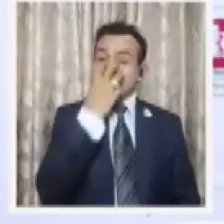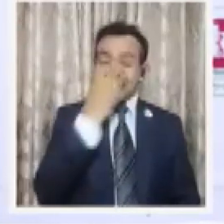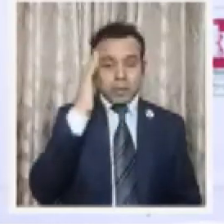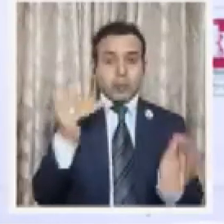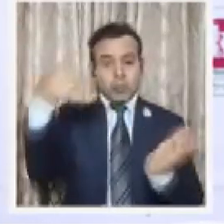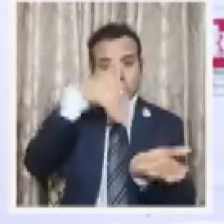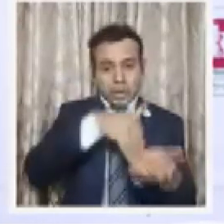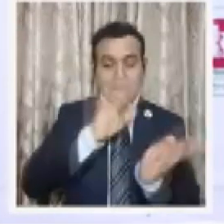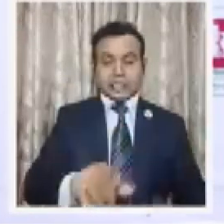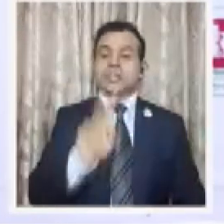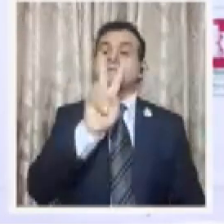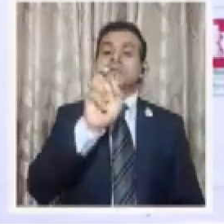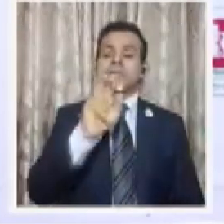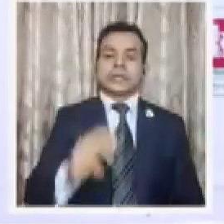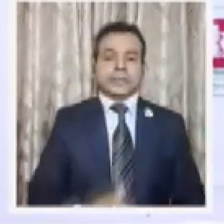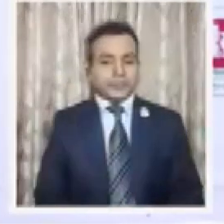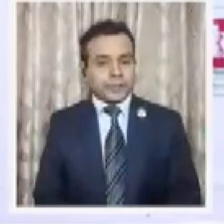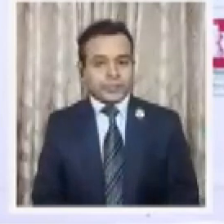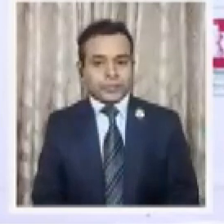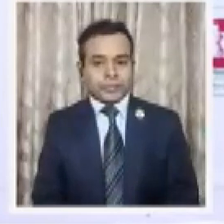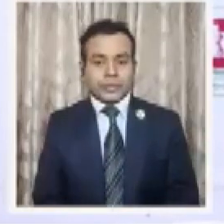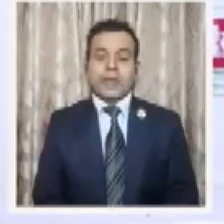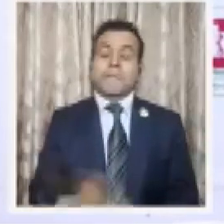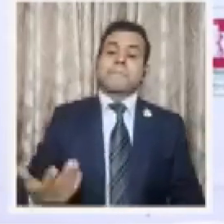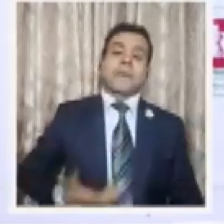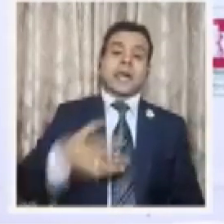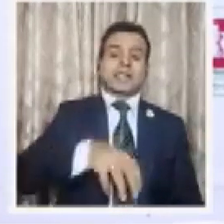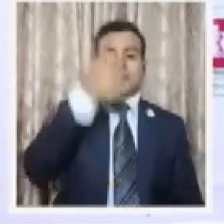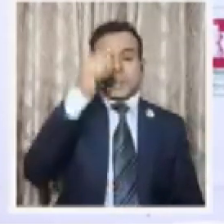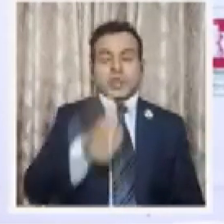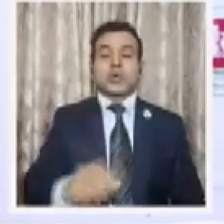এবং চট্টগ্রাম মহানগরীর আইসিইউতে রোগী ভর্তি আছে 20 জন।